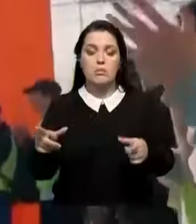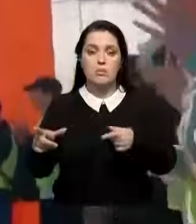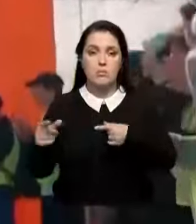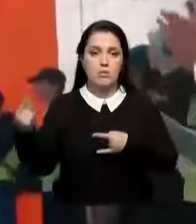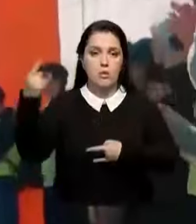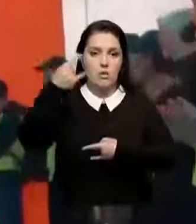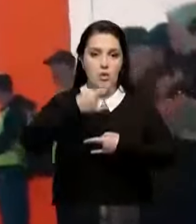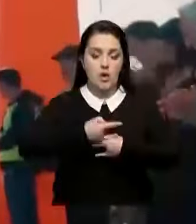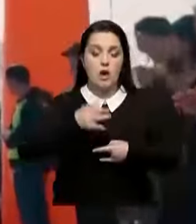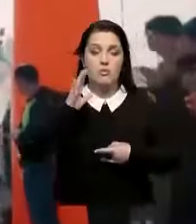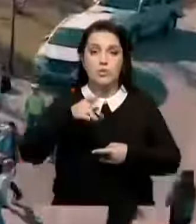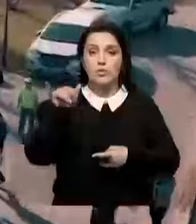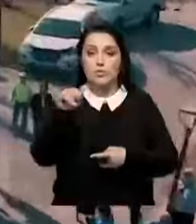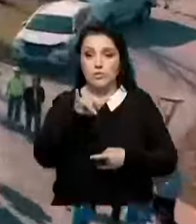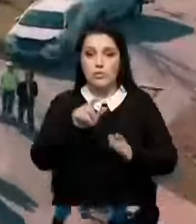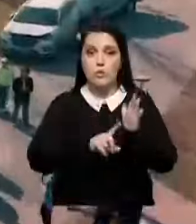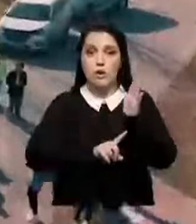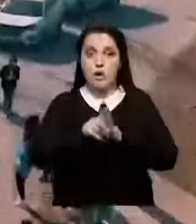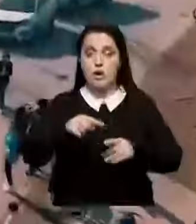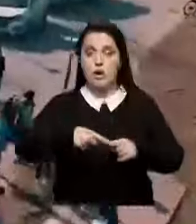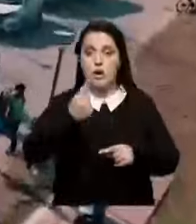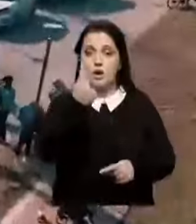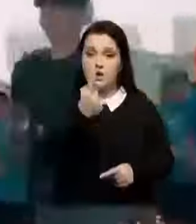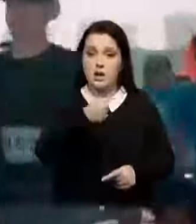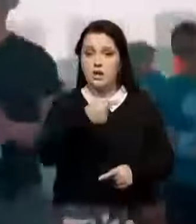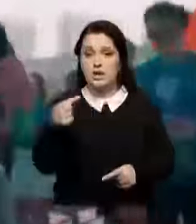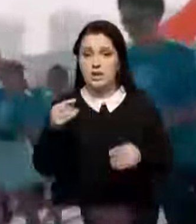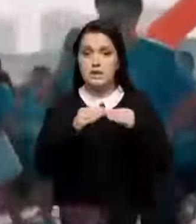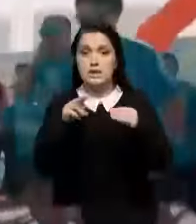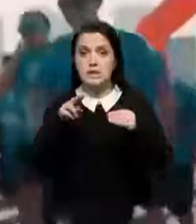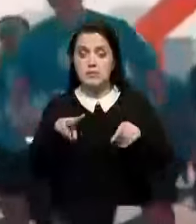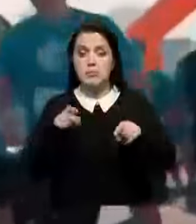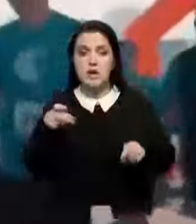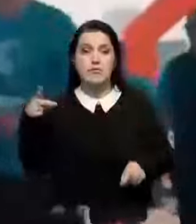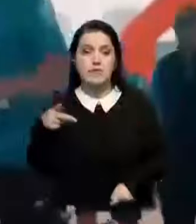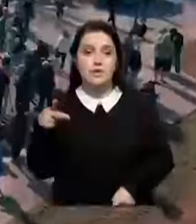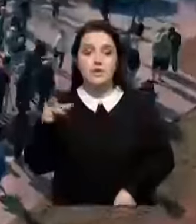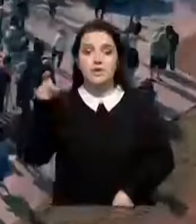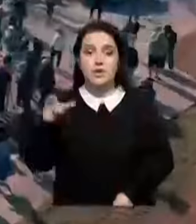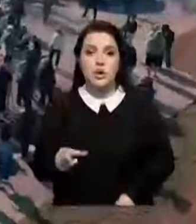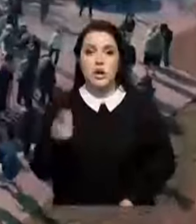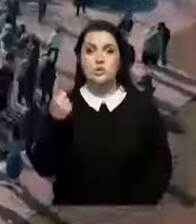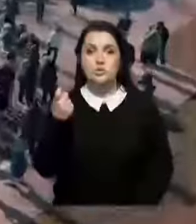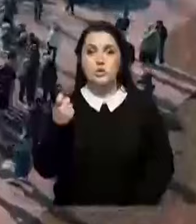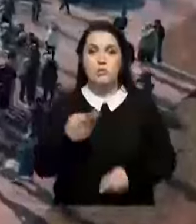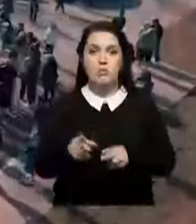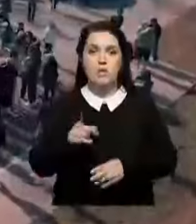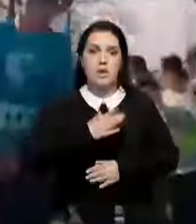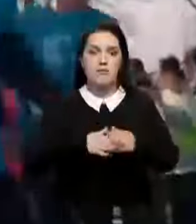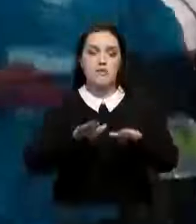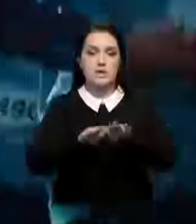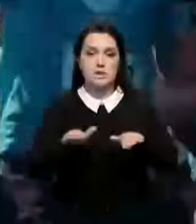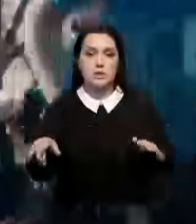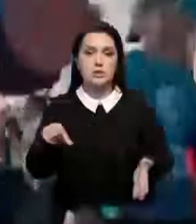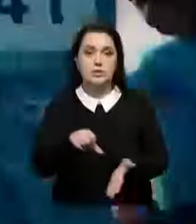нами марафон стартует в ближайшую субботу на дистанциях от одного до 10 км побегут 2.000 Человек более 100 из которых особенные дети для